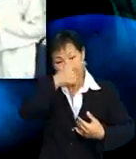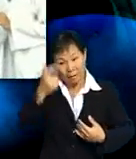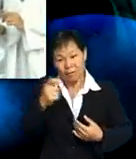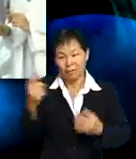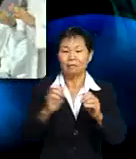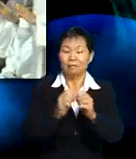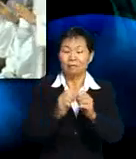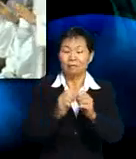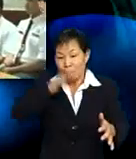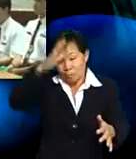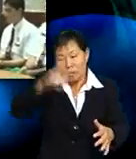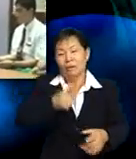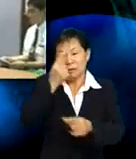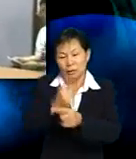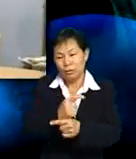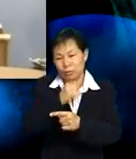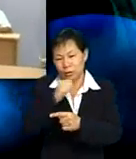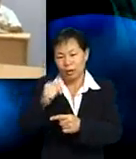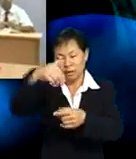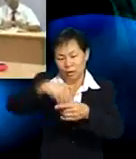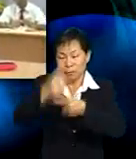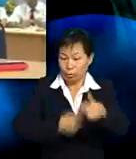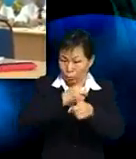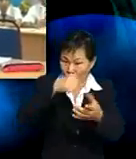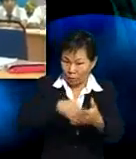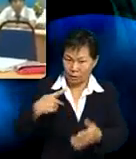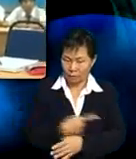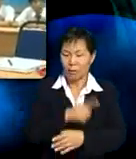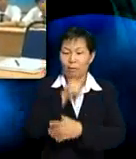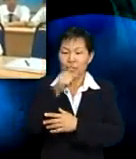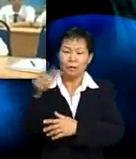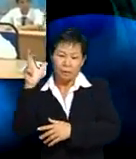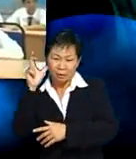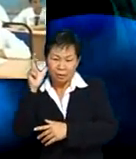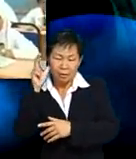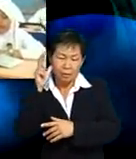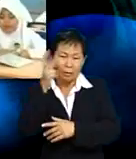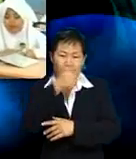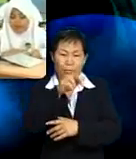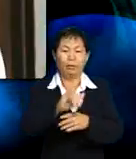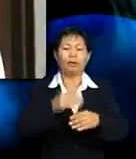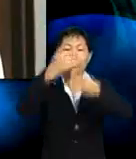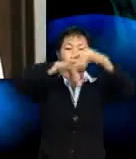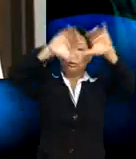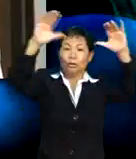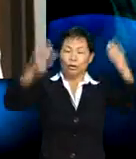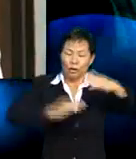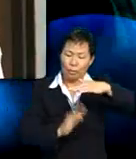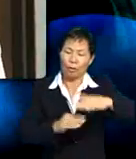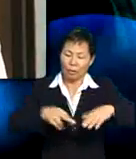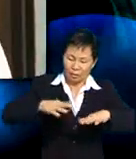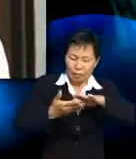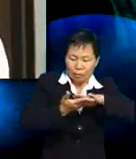kerana tanpa mereka sudah tentu kita tiada di dunia ini. Kita sering mendengar sepotong hadis yang bermaksud syurga di bawah tapak kaki